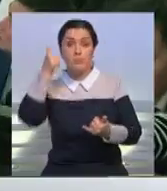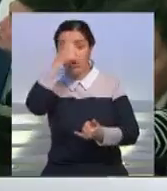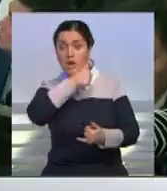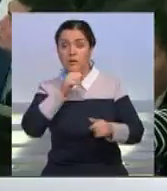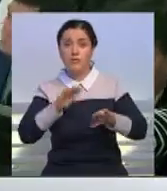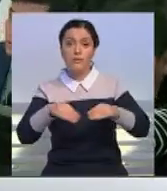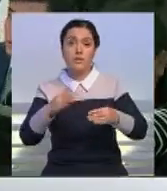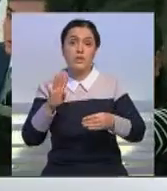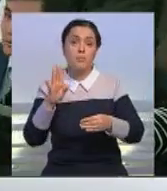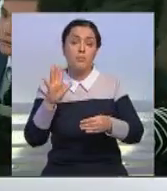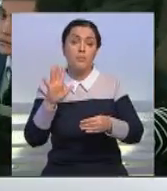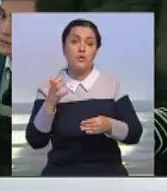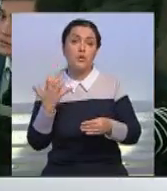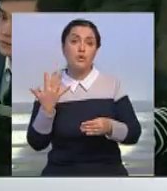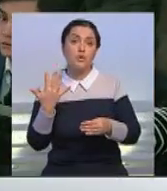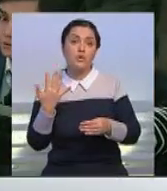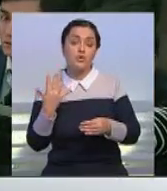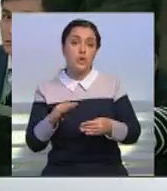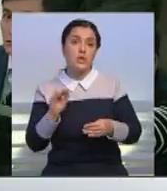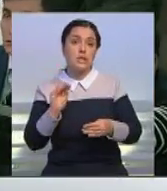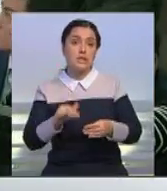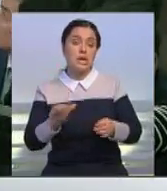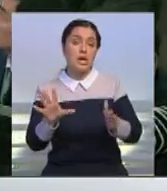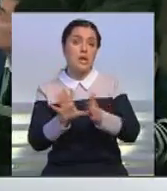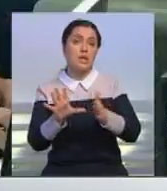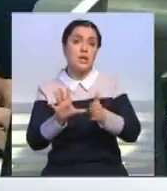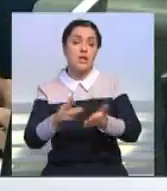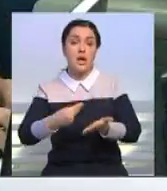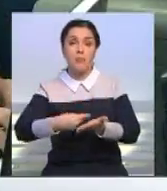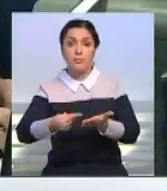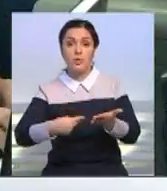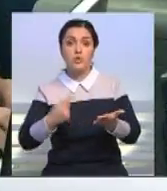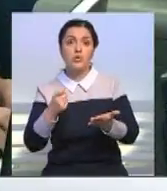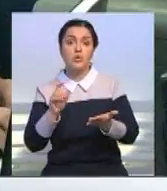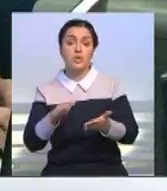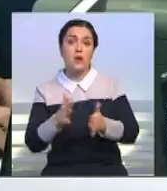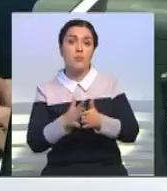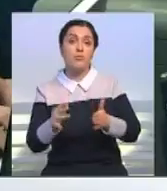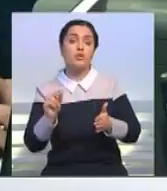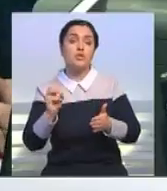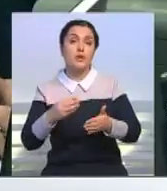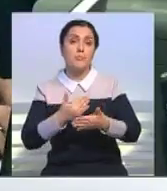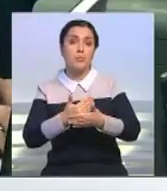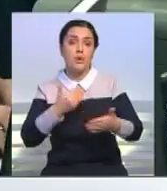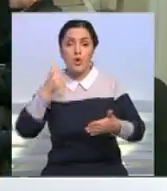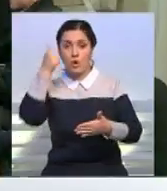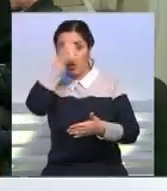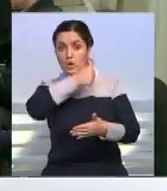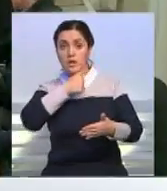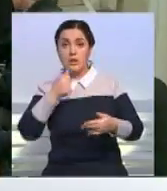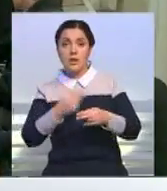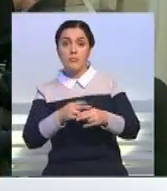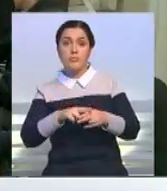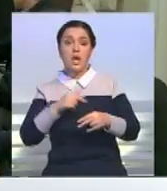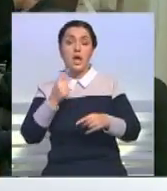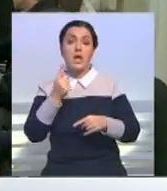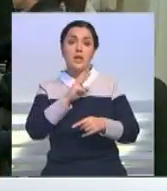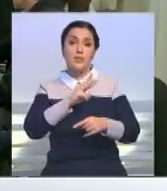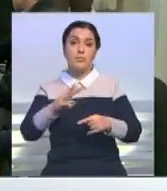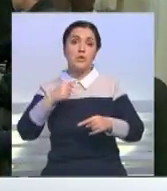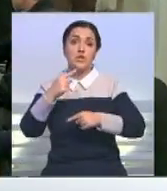выдано больше 540 тысяч электронных подписей. Это на 100 тысяч больше, чем год назад. Около 1 000 000 услуг оказано через